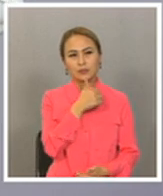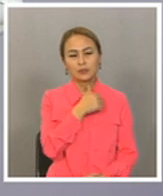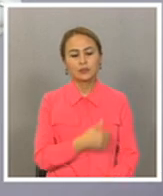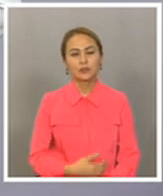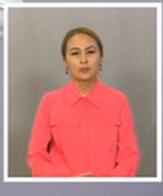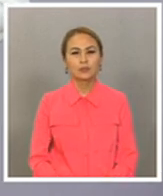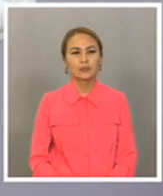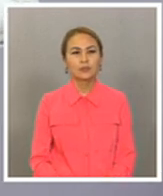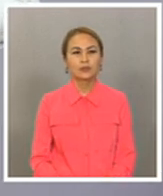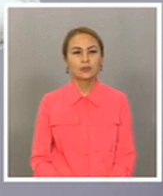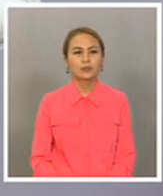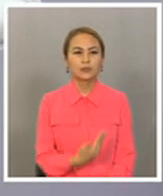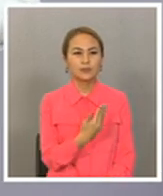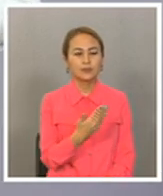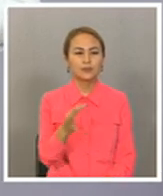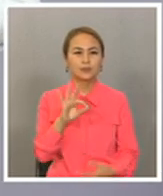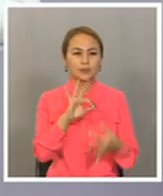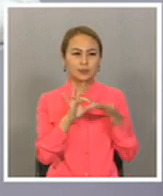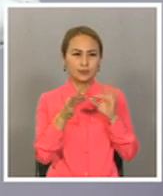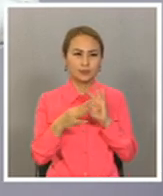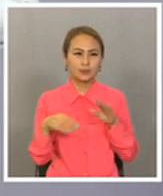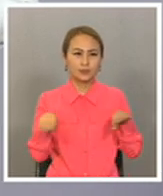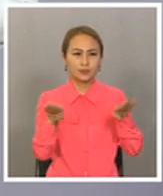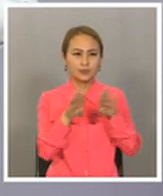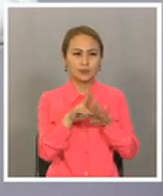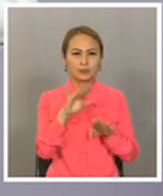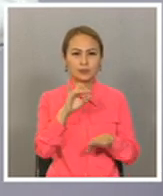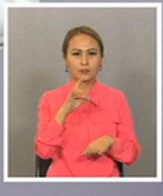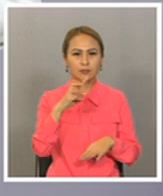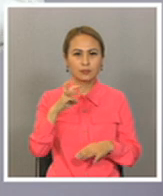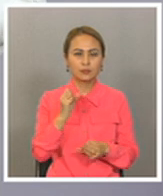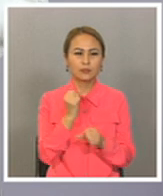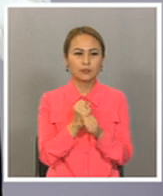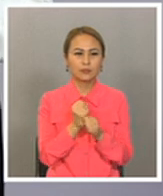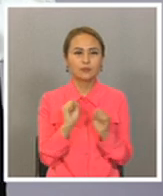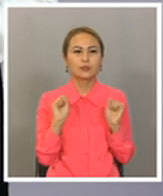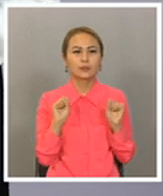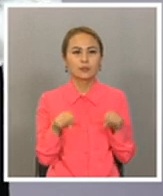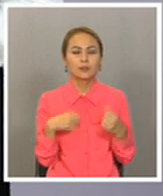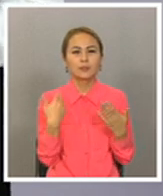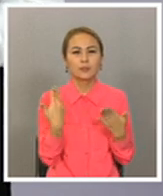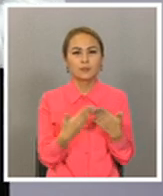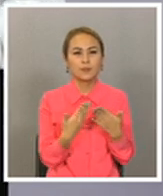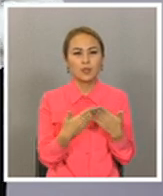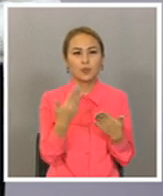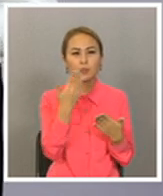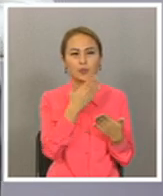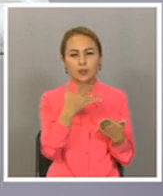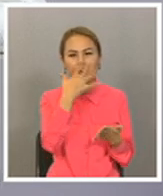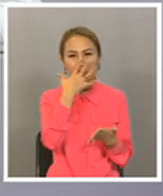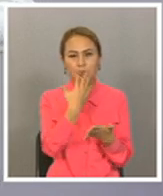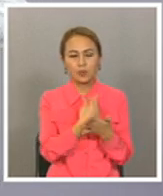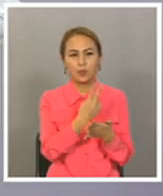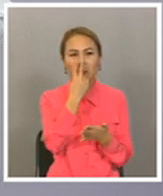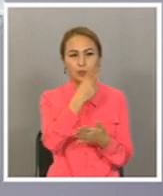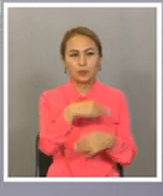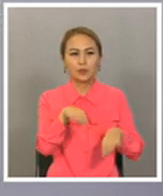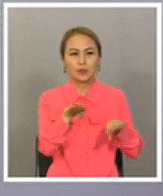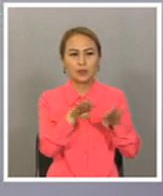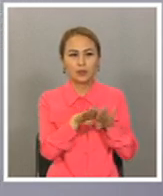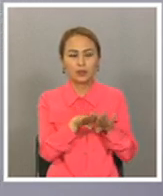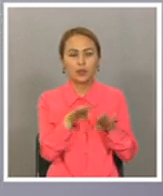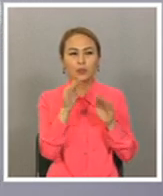Бұл деректерге сүйене отырып, мынадай диаграмма құрауға болады. Мысалға, өздеріңіз көріп отырғандай,